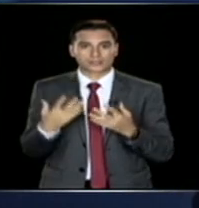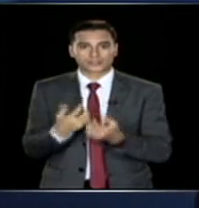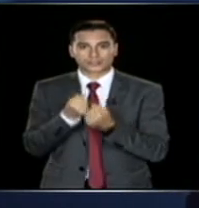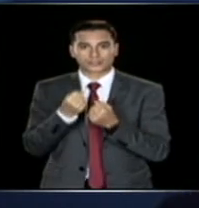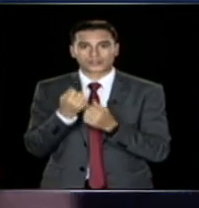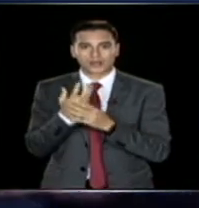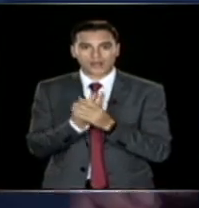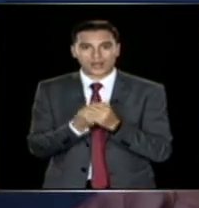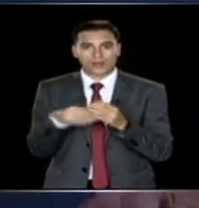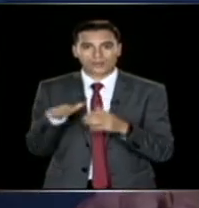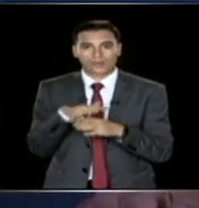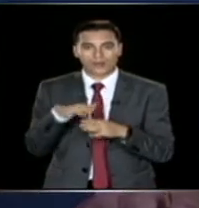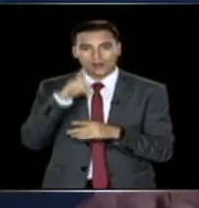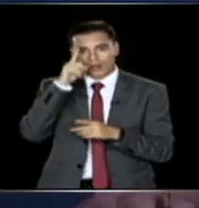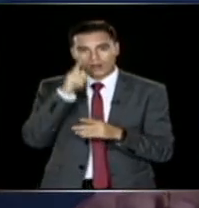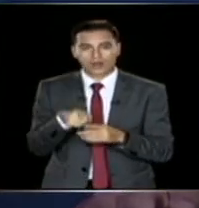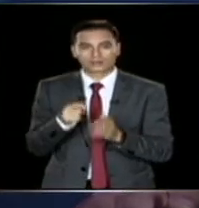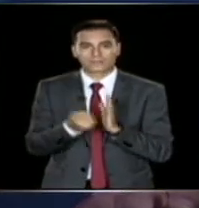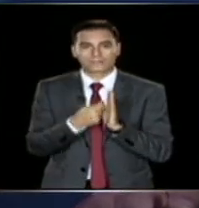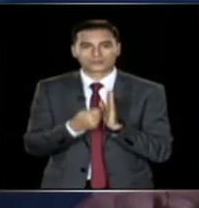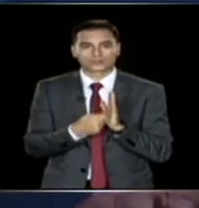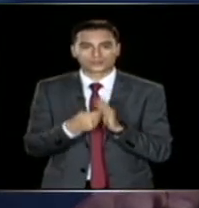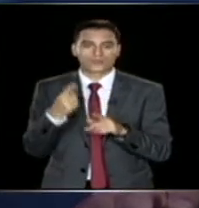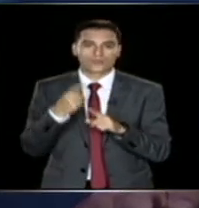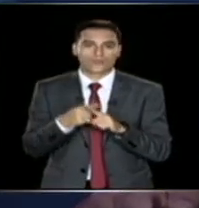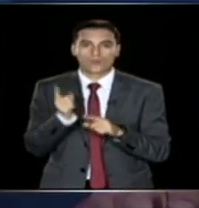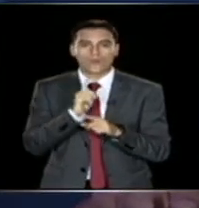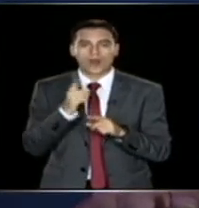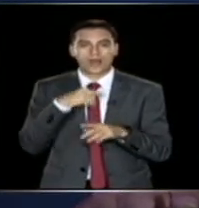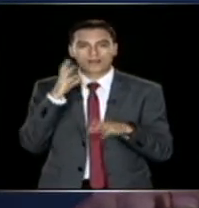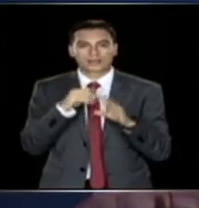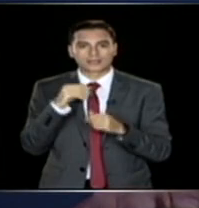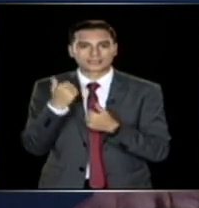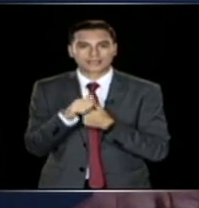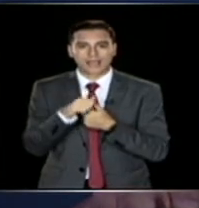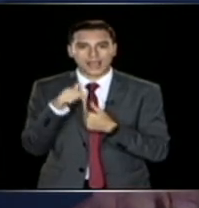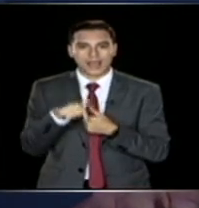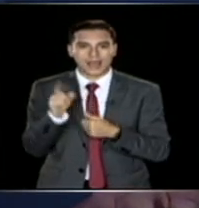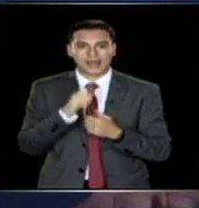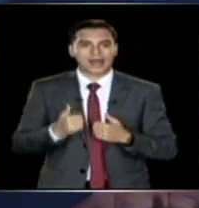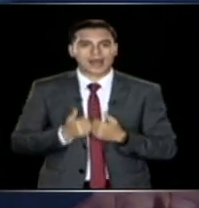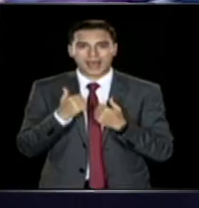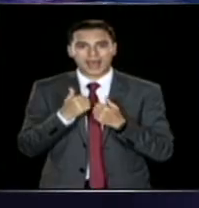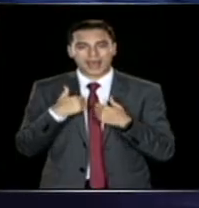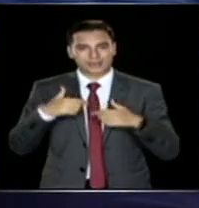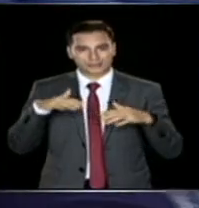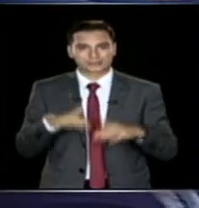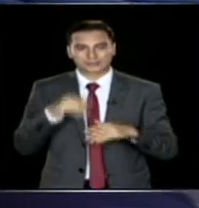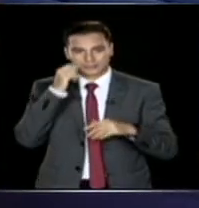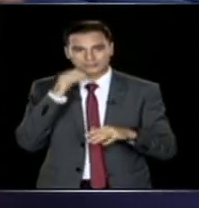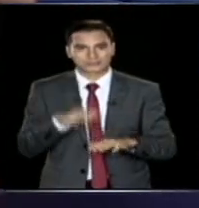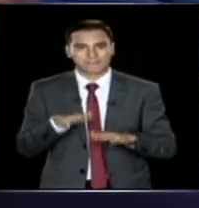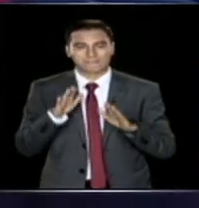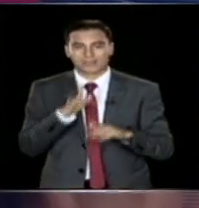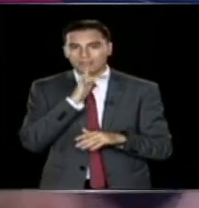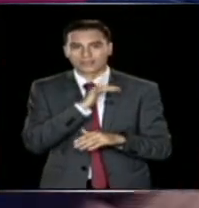نفسا اذا حكم قضاؤه، ولا دكت على حدثة الليالي، فما الحوت في الدنيا بقاؤه. تمام؟